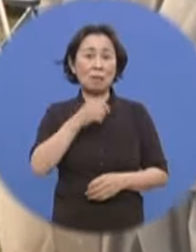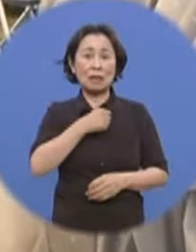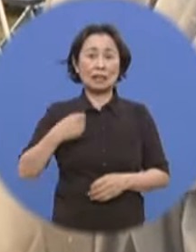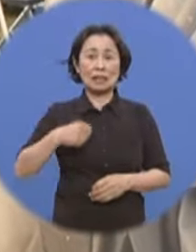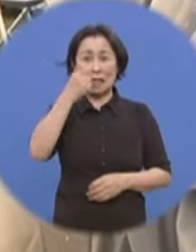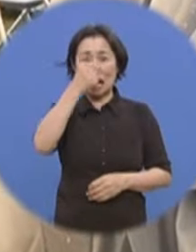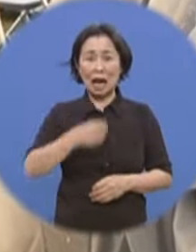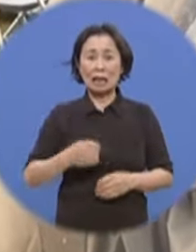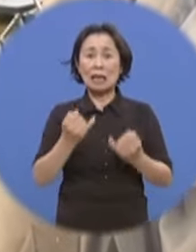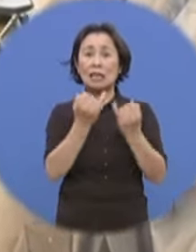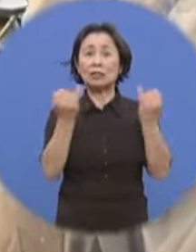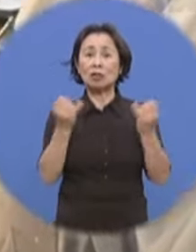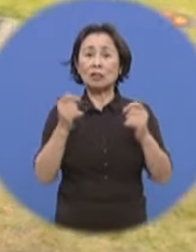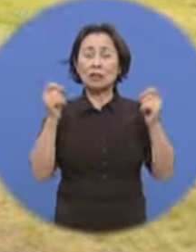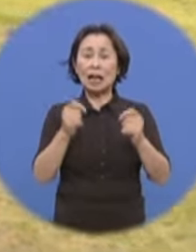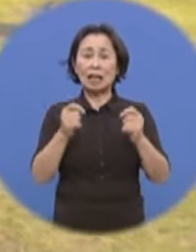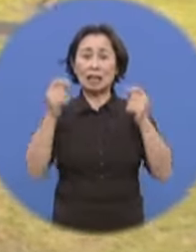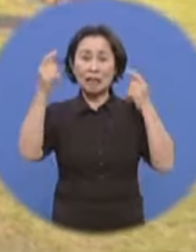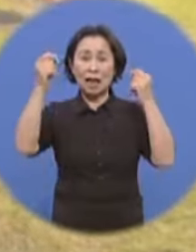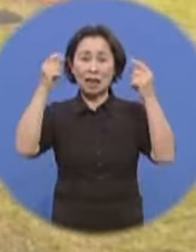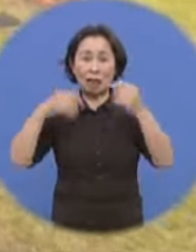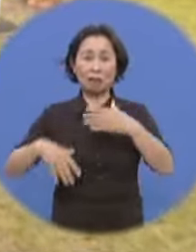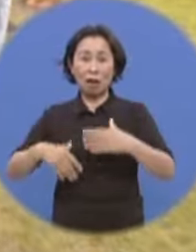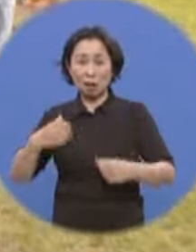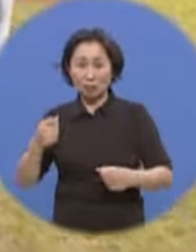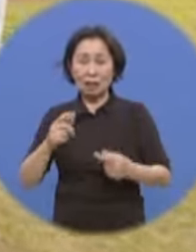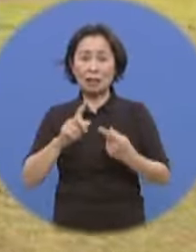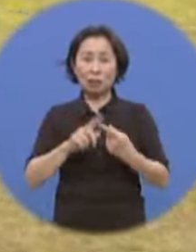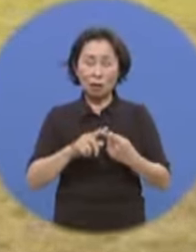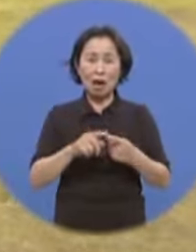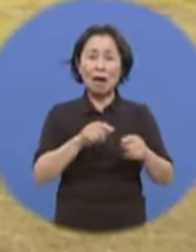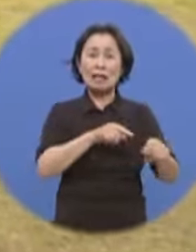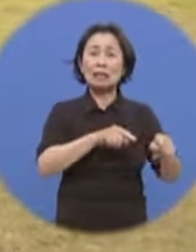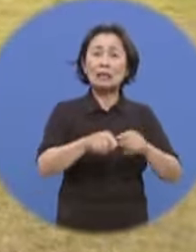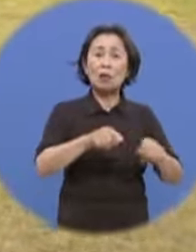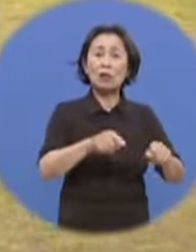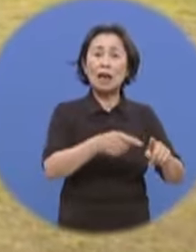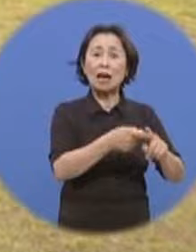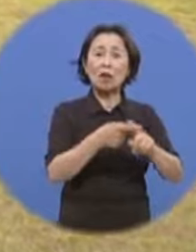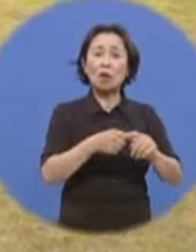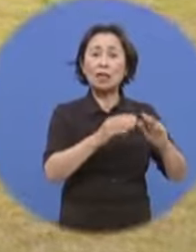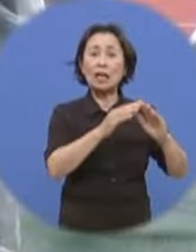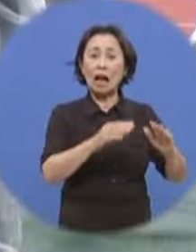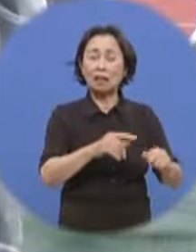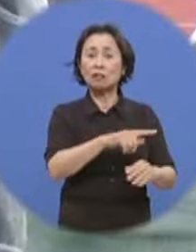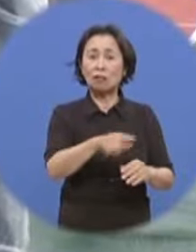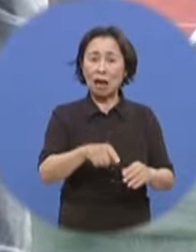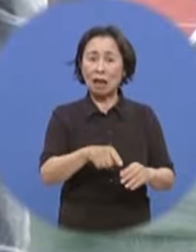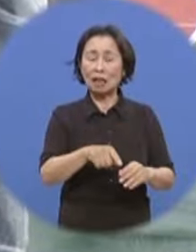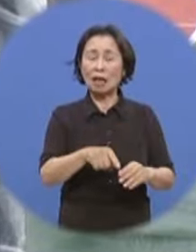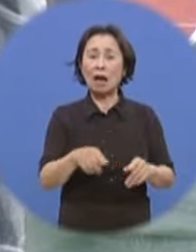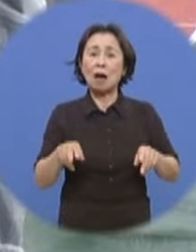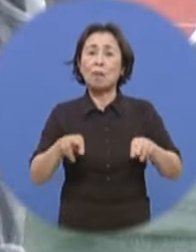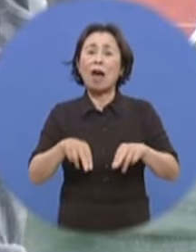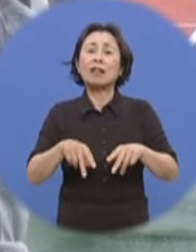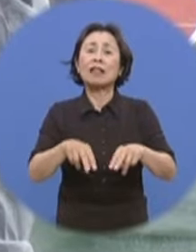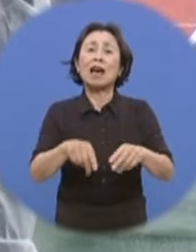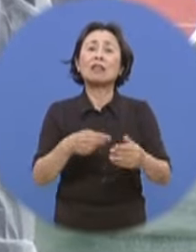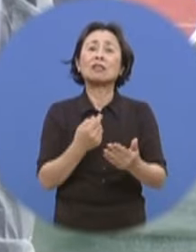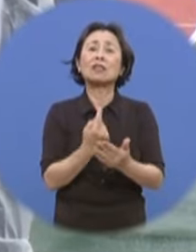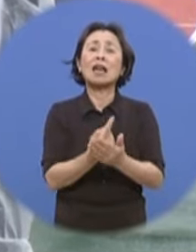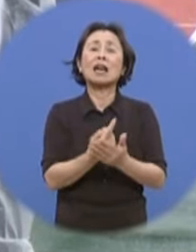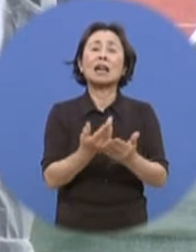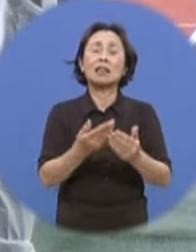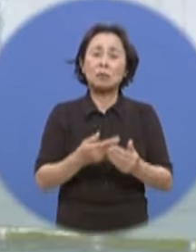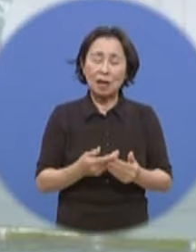の学生を始め障害者スポーツ指導者協議会などがボランティアで参加し競技の受付や選手の